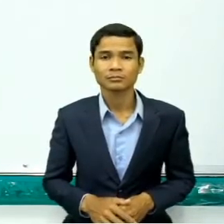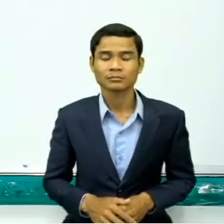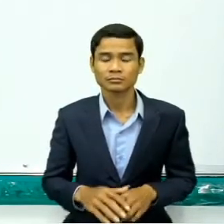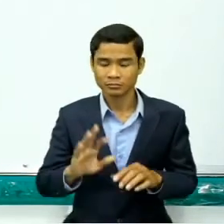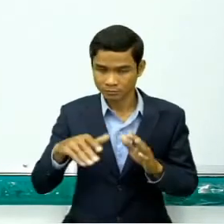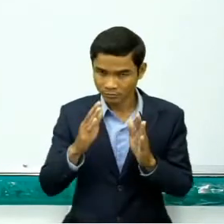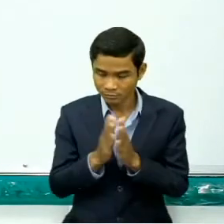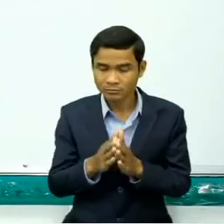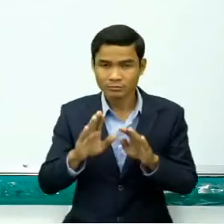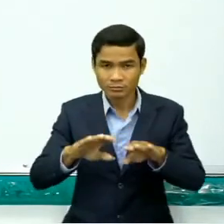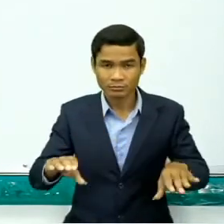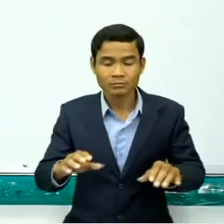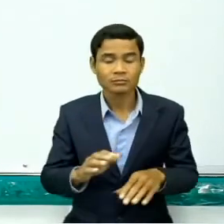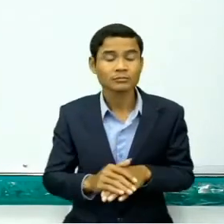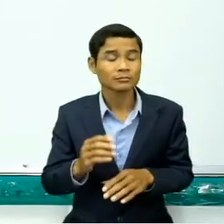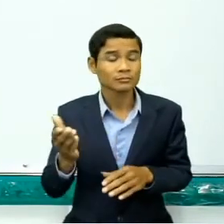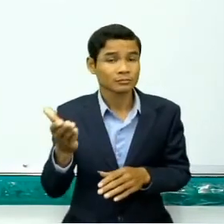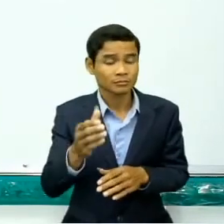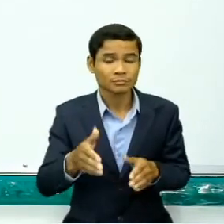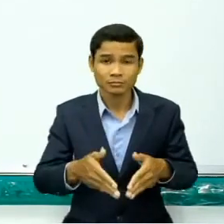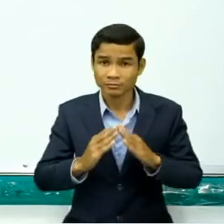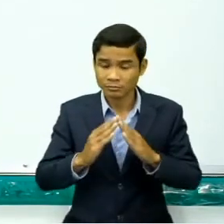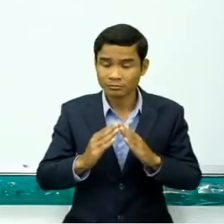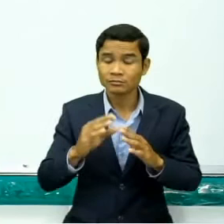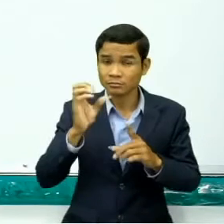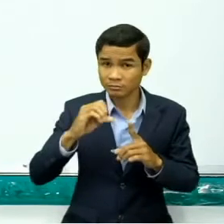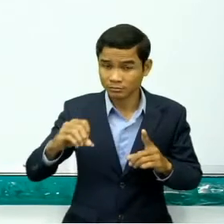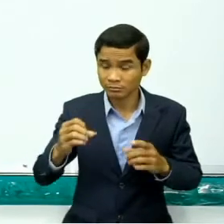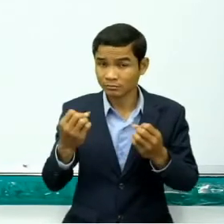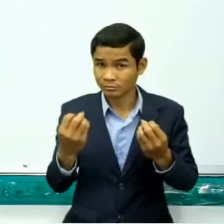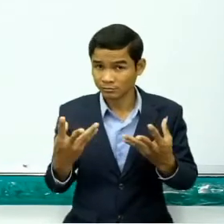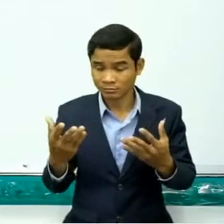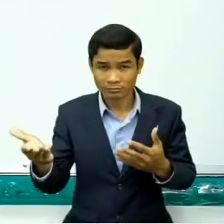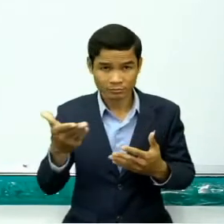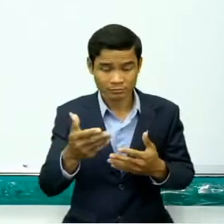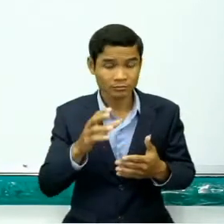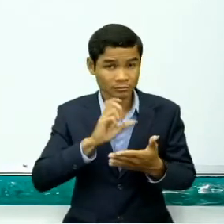Chà con ta con bằng cách bàn màn là ba con.